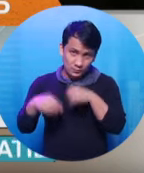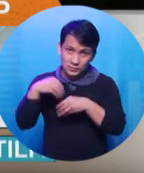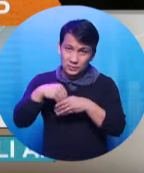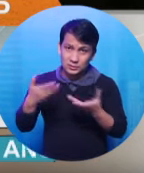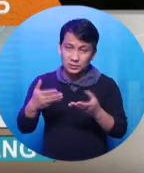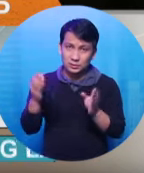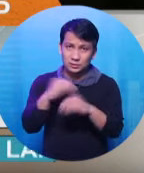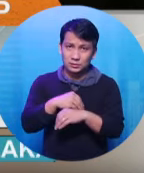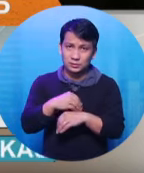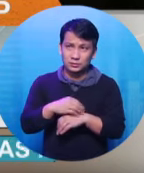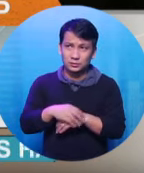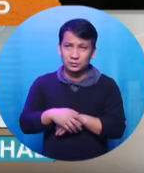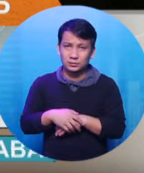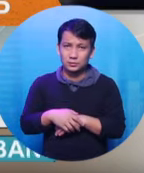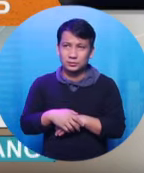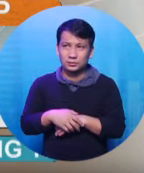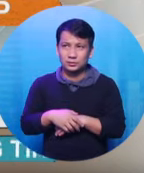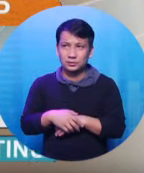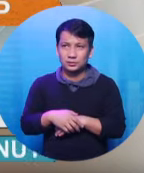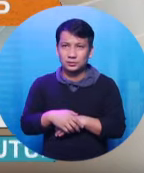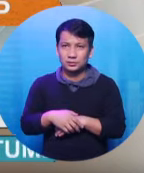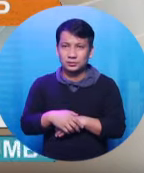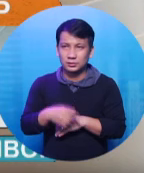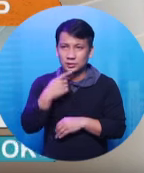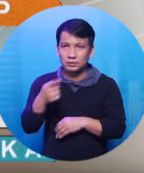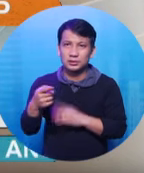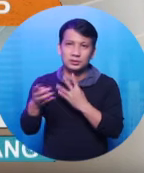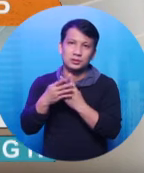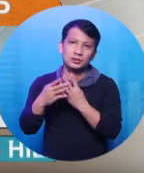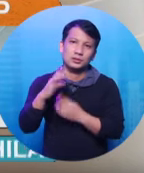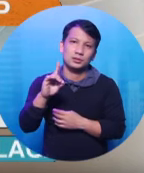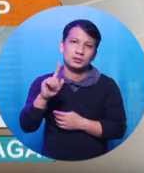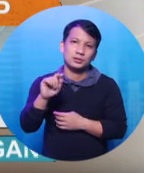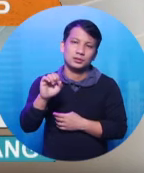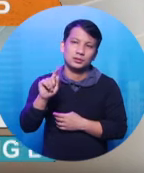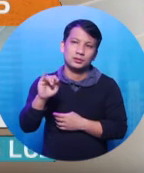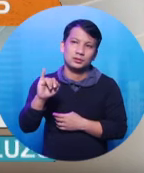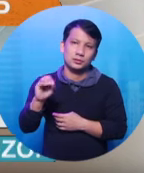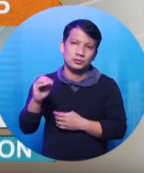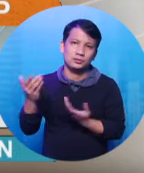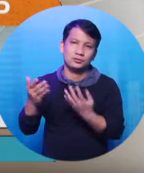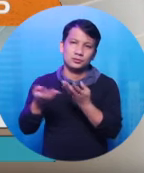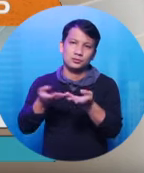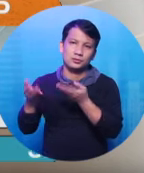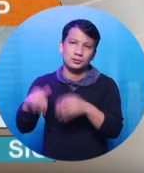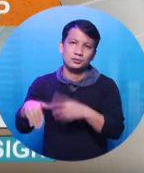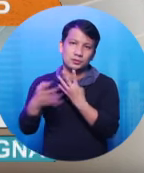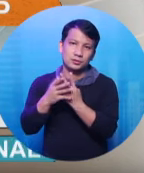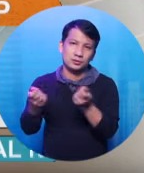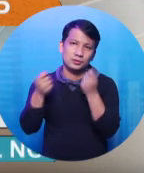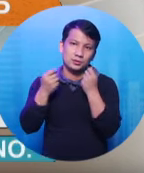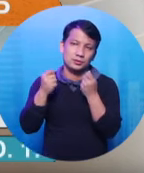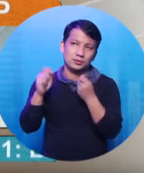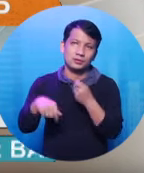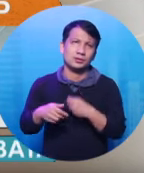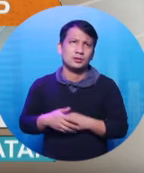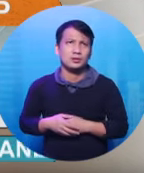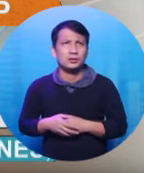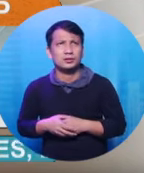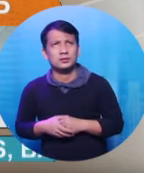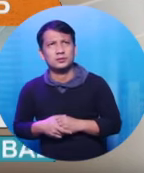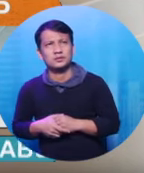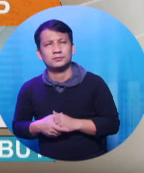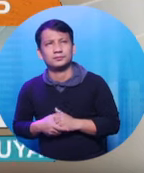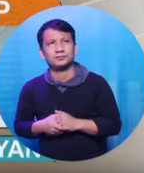ng opisina ng hepe? Hindi po, I know sir, yung ating pong detention facility po mismo. Sa selda po, selda? Apo, sa selda po ito, sa